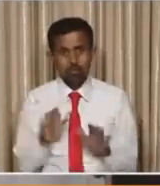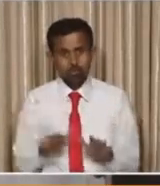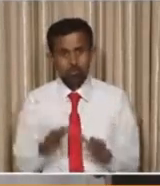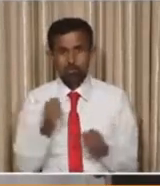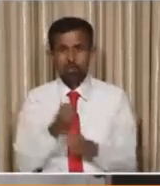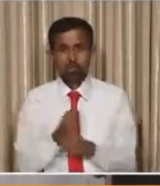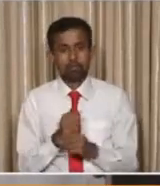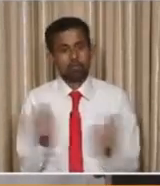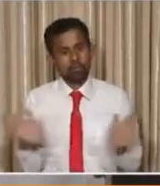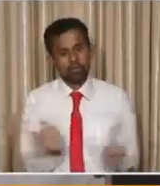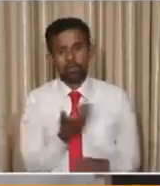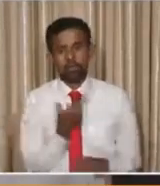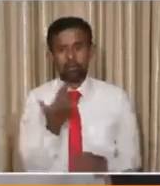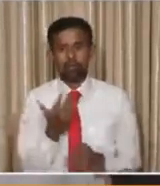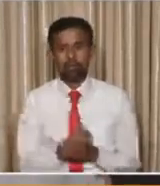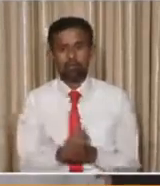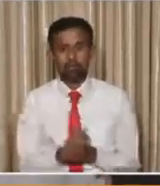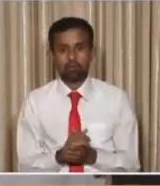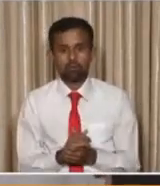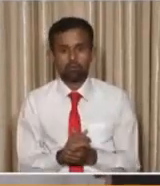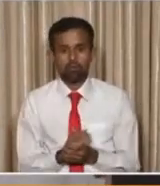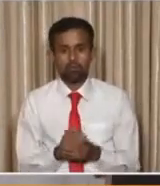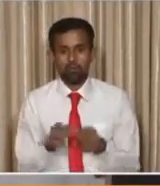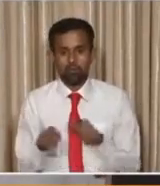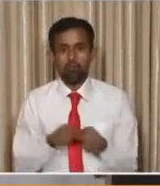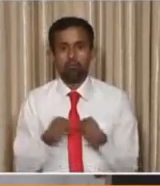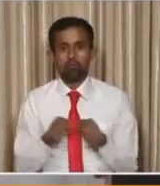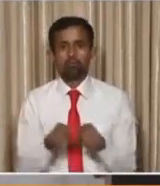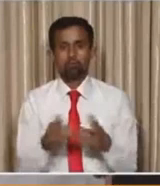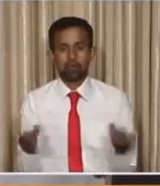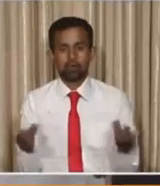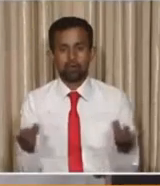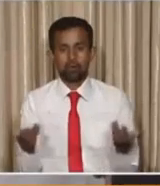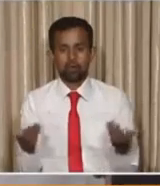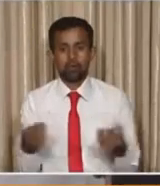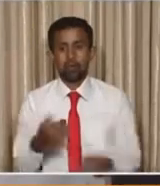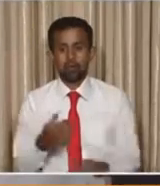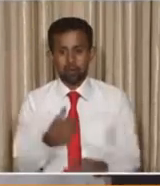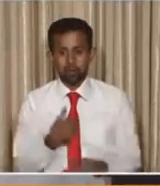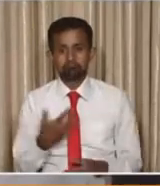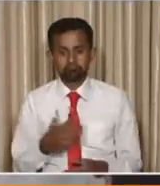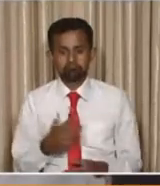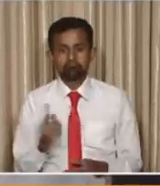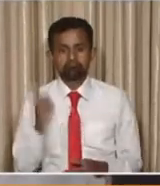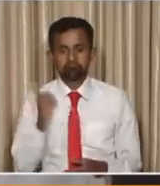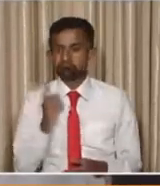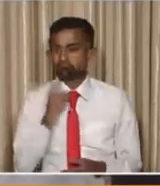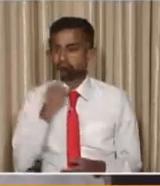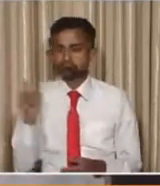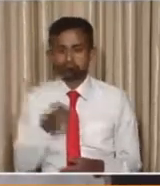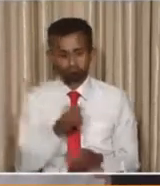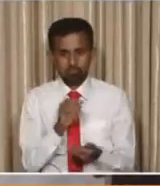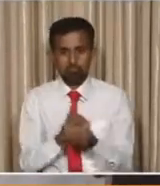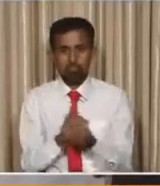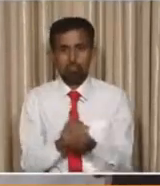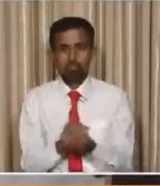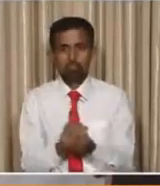යන්න සිදු වෙන ඒක කරේ නැහැ ඒ පාර්තයි මට සිදු වුණේ හමුදාවට කියන්නේ කොහොමද මේක ආරක්ෂා